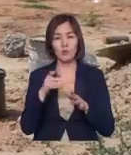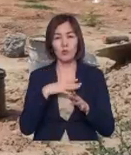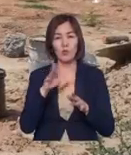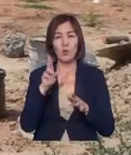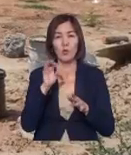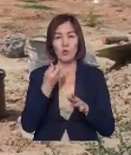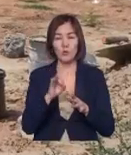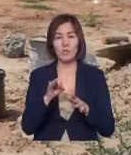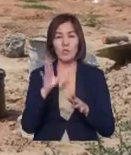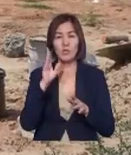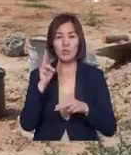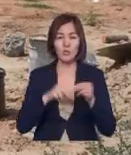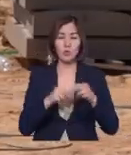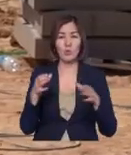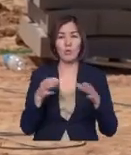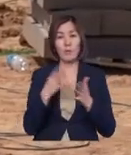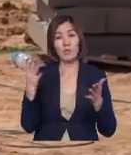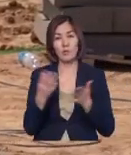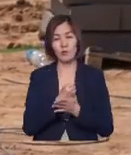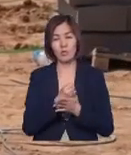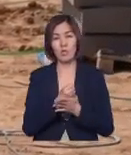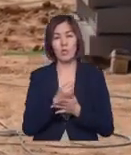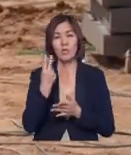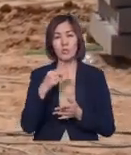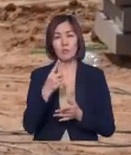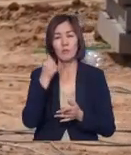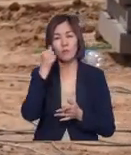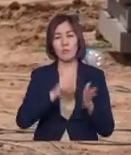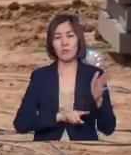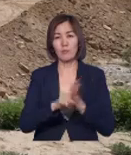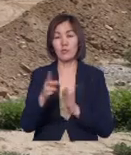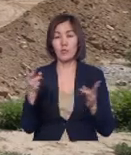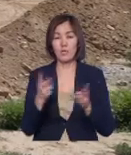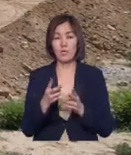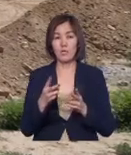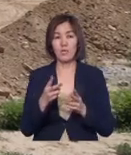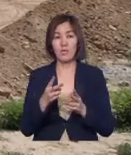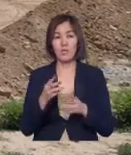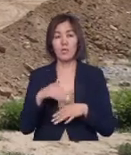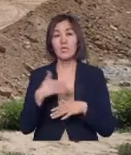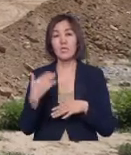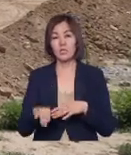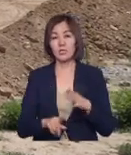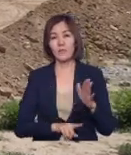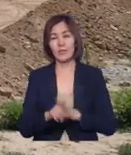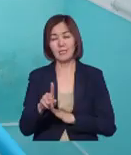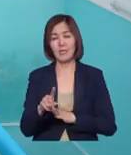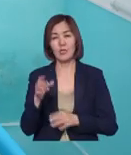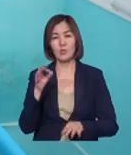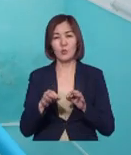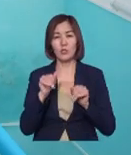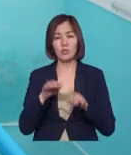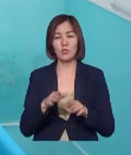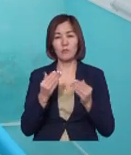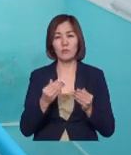Көлсай строй серіктестігі отқан. Алайда 2021 жылы бастау керек болған жұмыстар уақытынан кешіктіріліпті. Соттың шешімімен